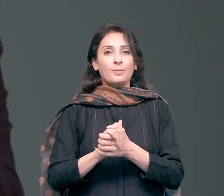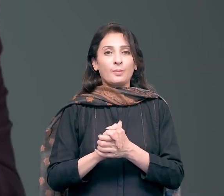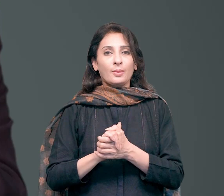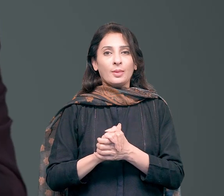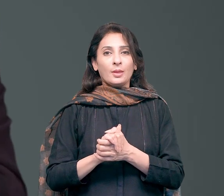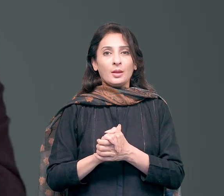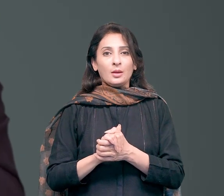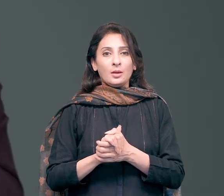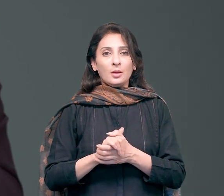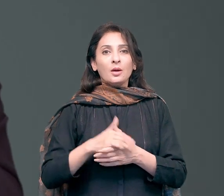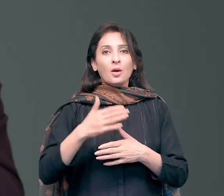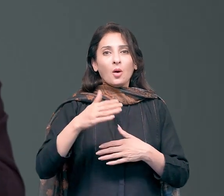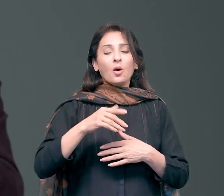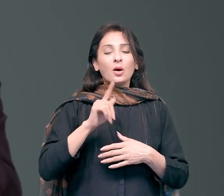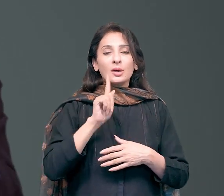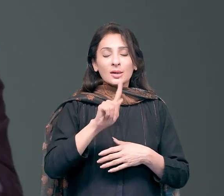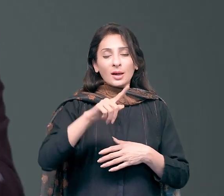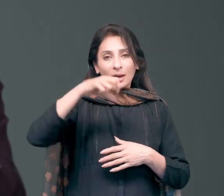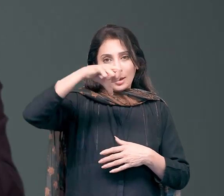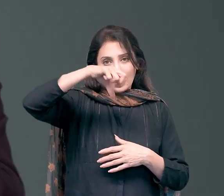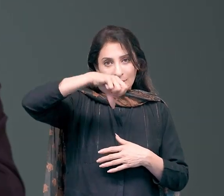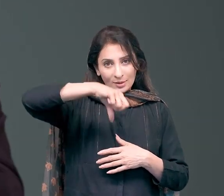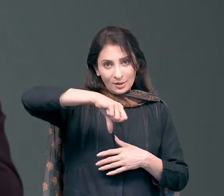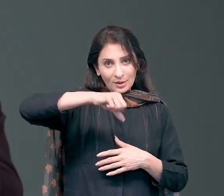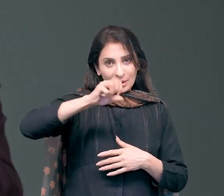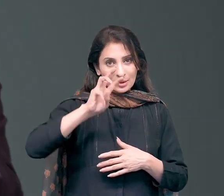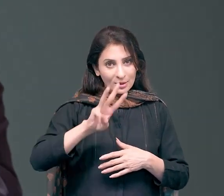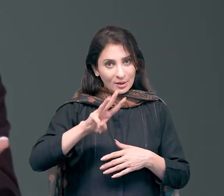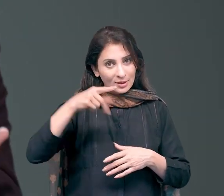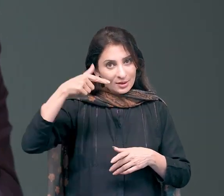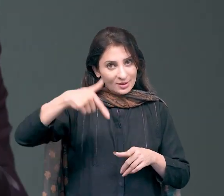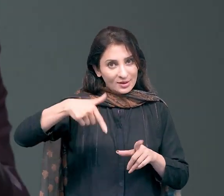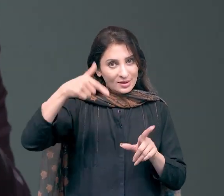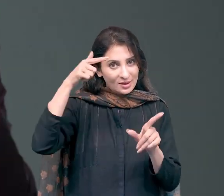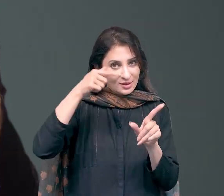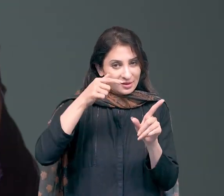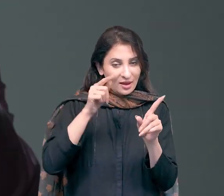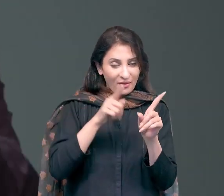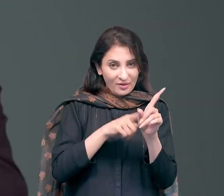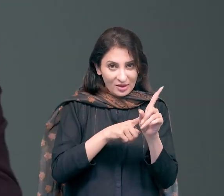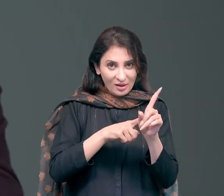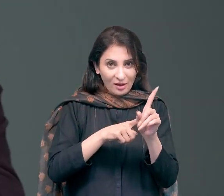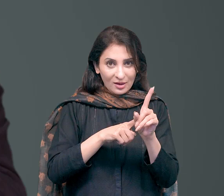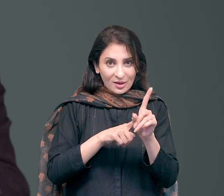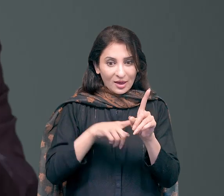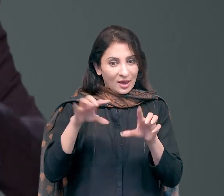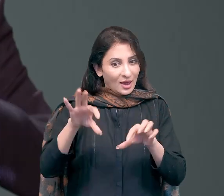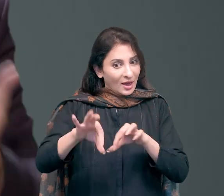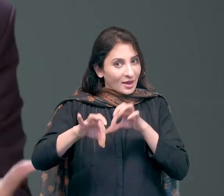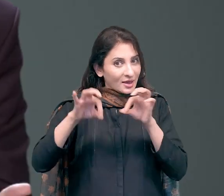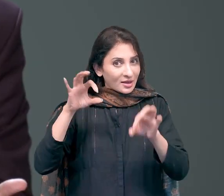کے انتخابات میں، پھر 1937-39 میں کانگریس منسٹریز